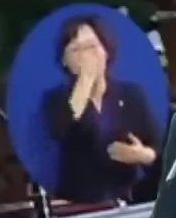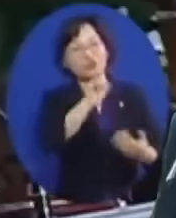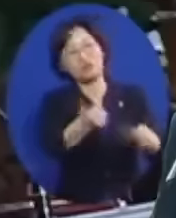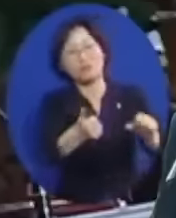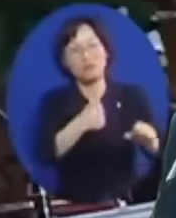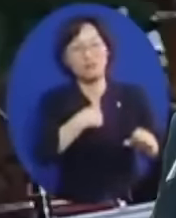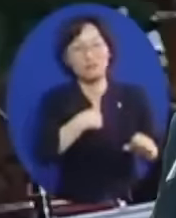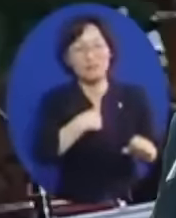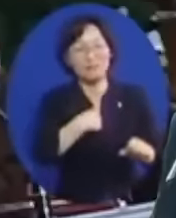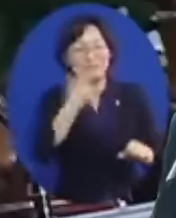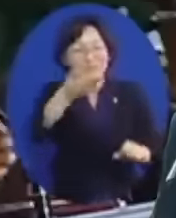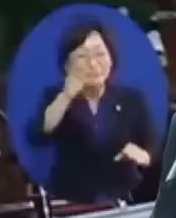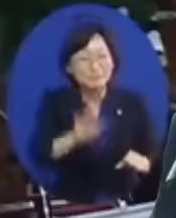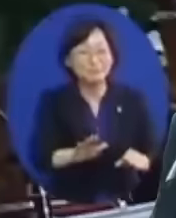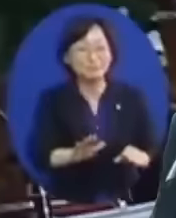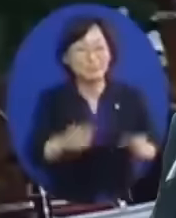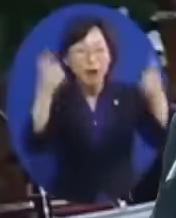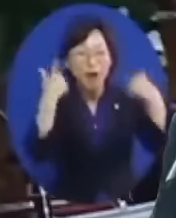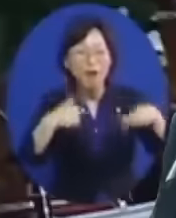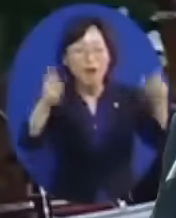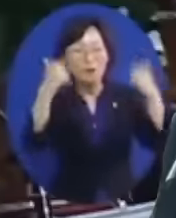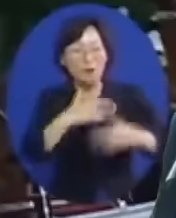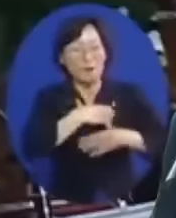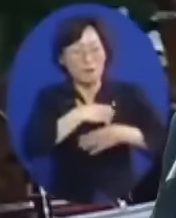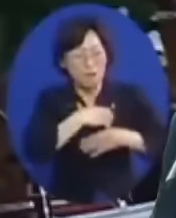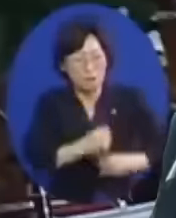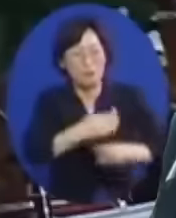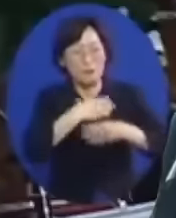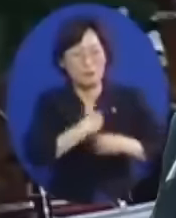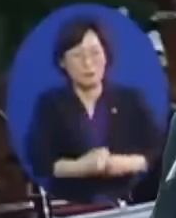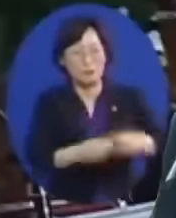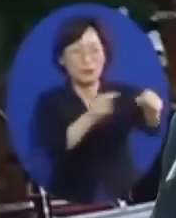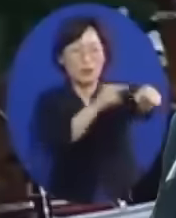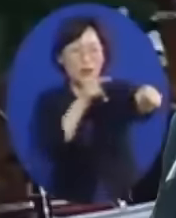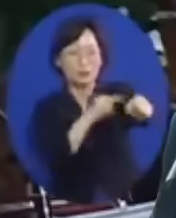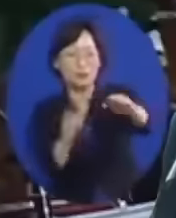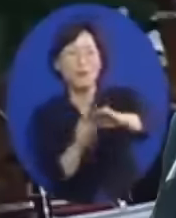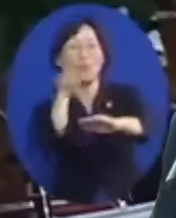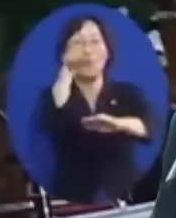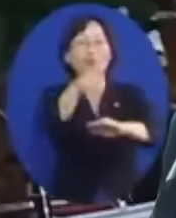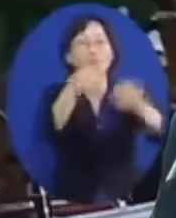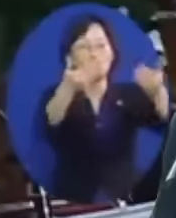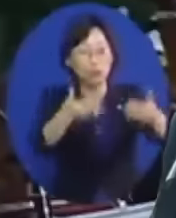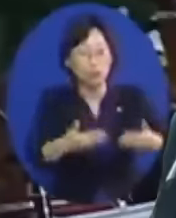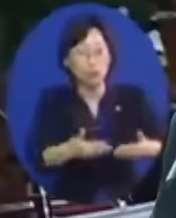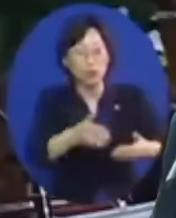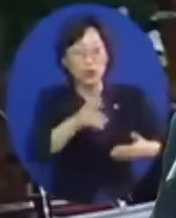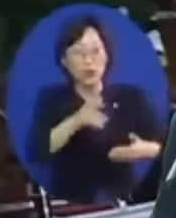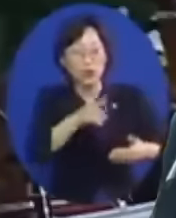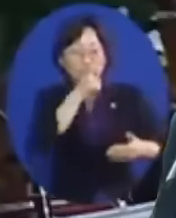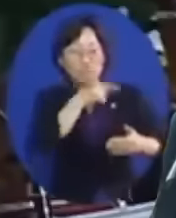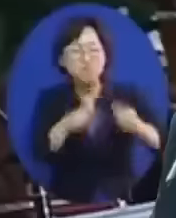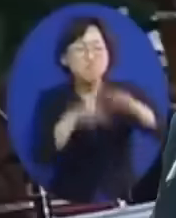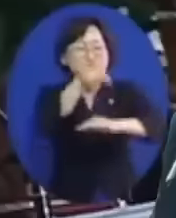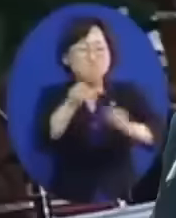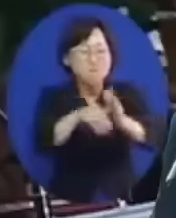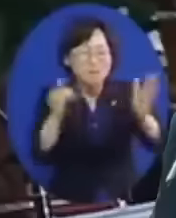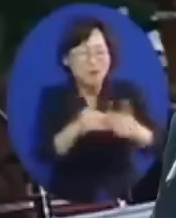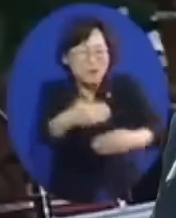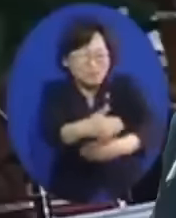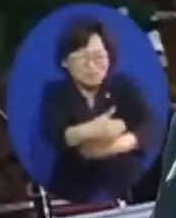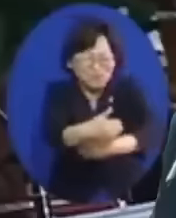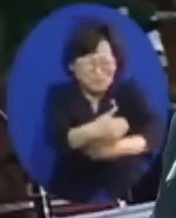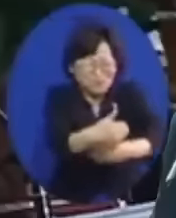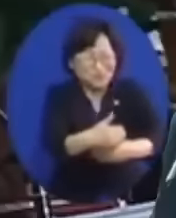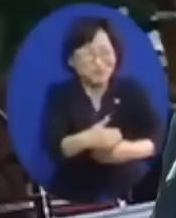것입니다. 근데 언제나 안전하게 나를 건너다 주는 것입니다. 그 물이 건널 때까지 내가 등허리에 얼마나 찰싹 붙었는지 말도